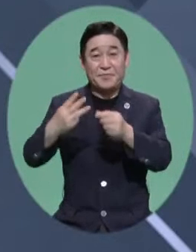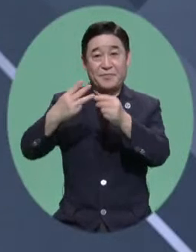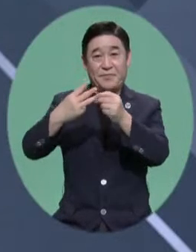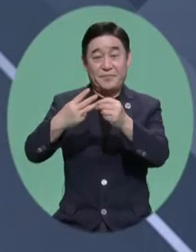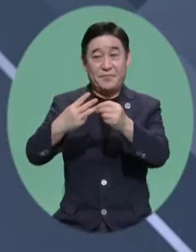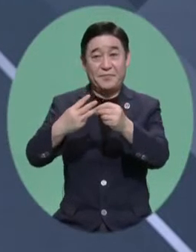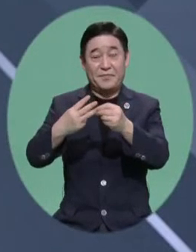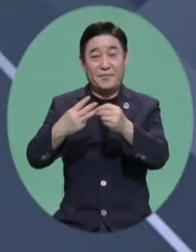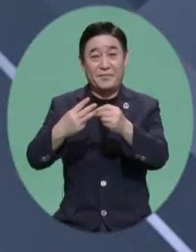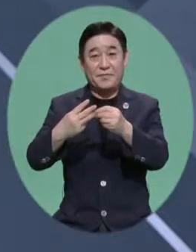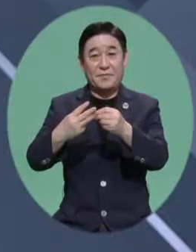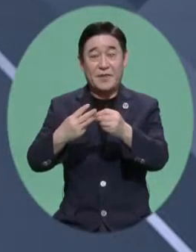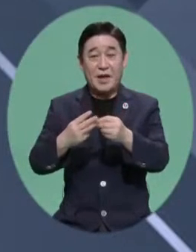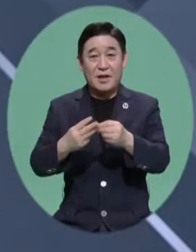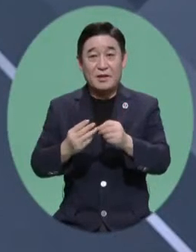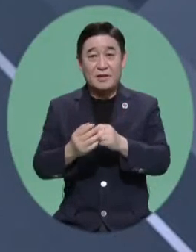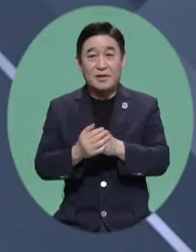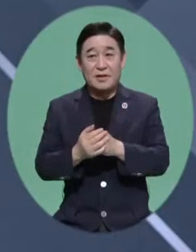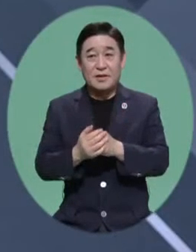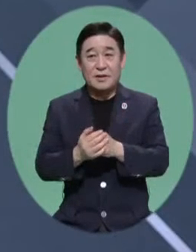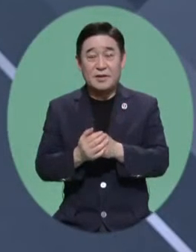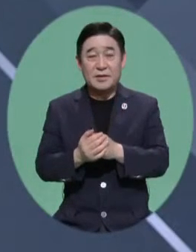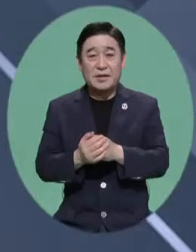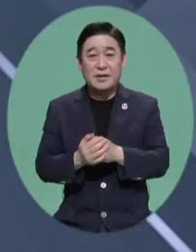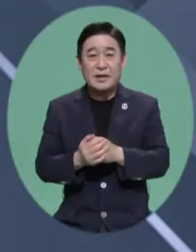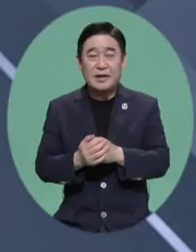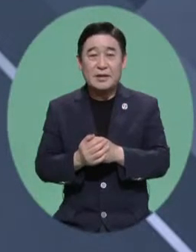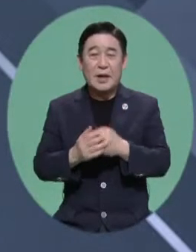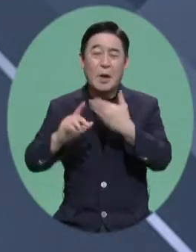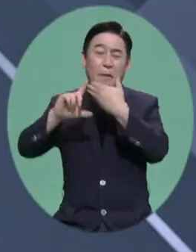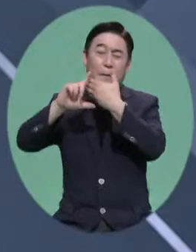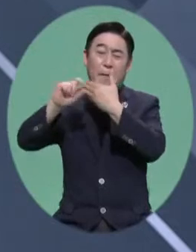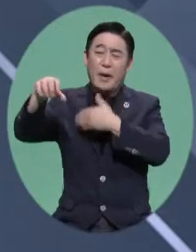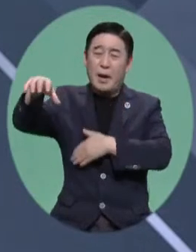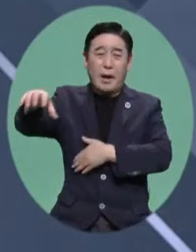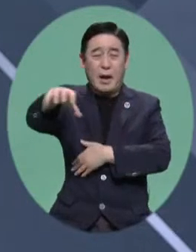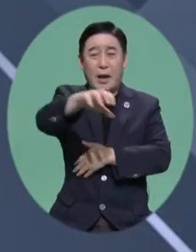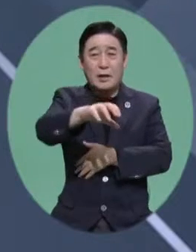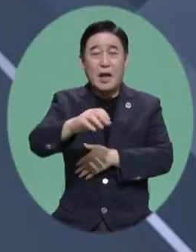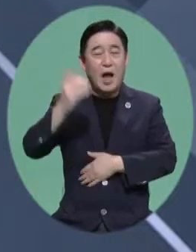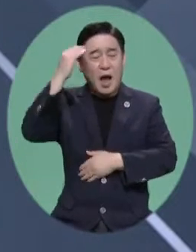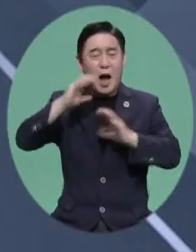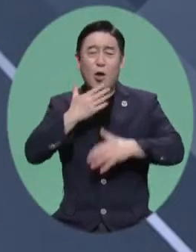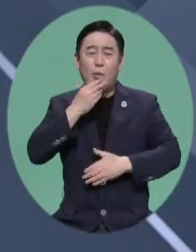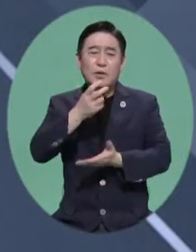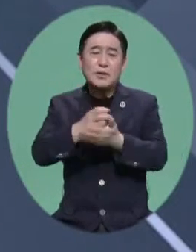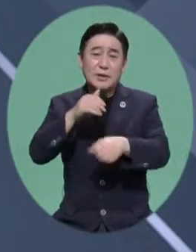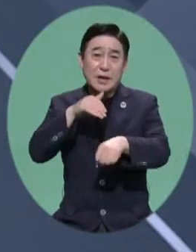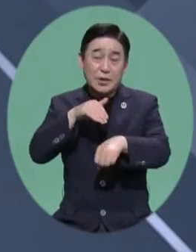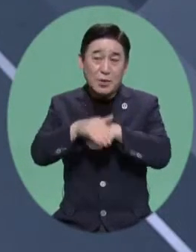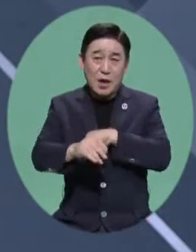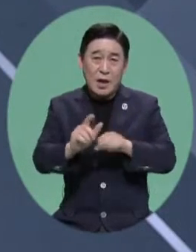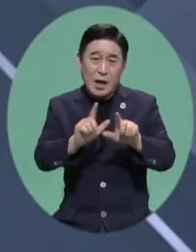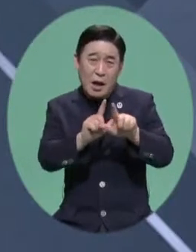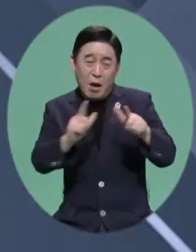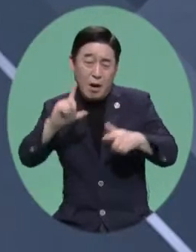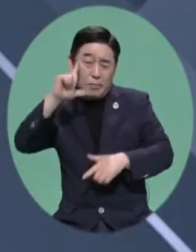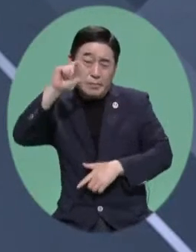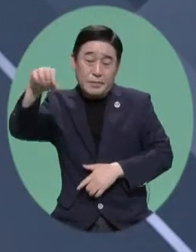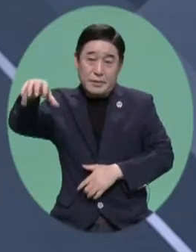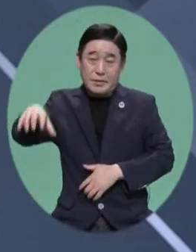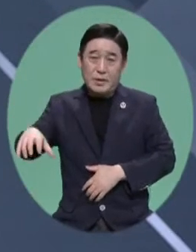세번째로는 어여 여러가지 그 사각지대 해소 입니다 우리나라 복지 제도가 여러가지